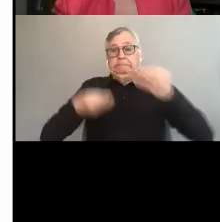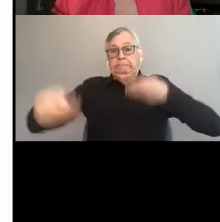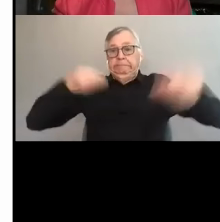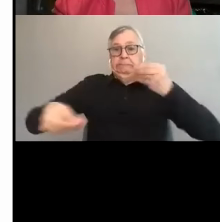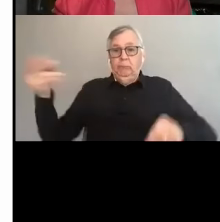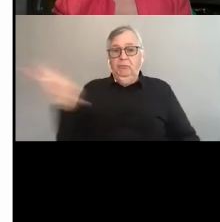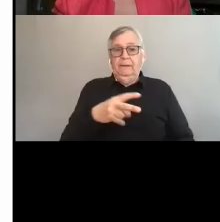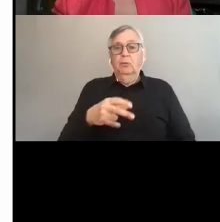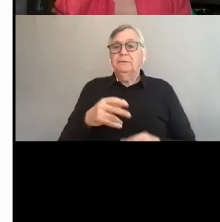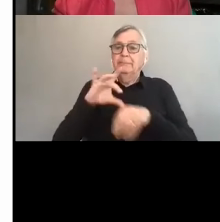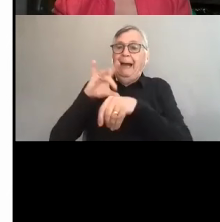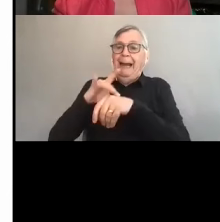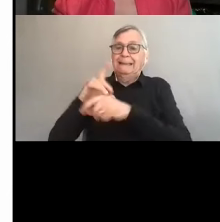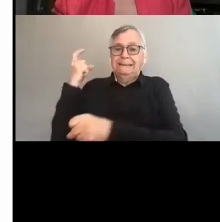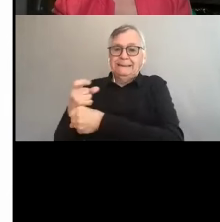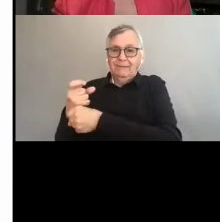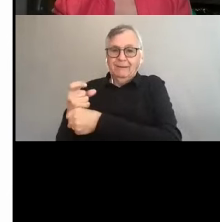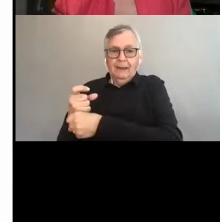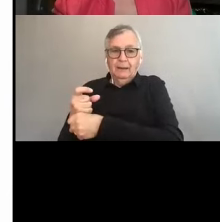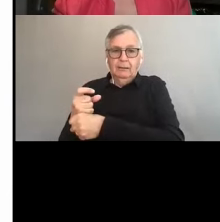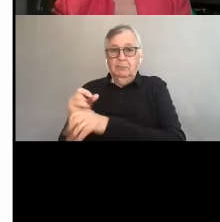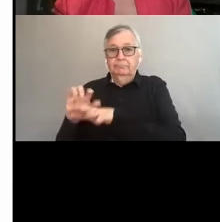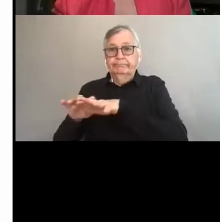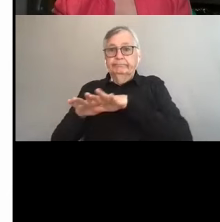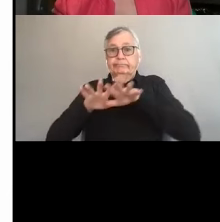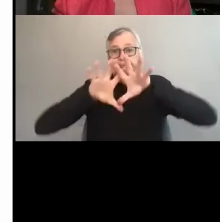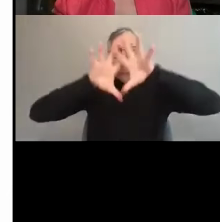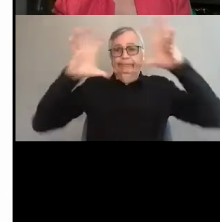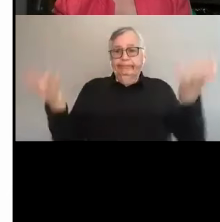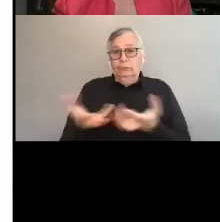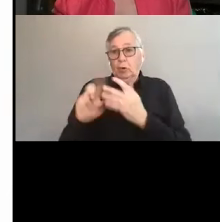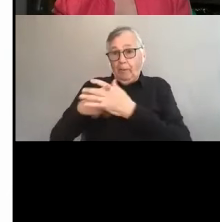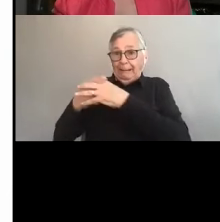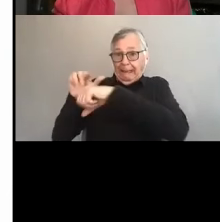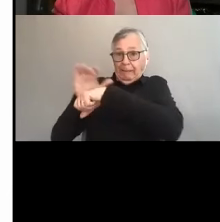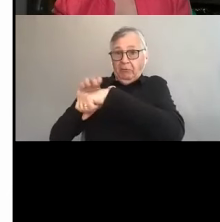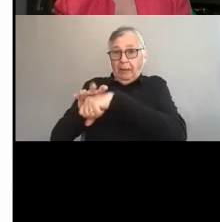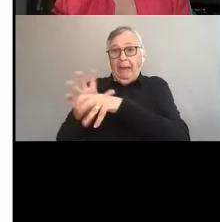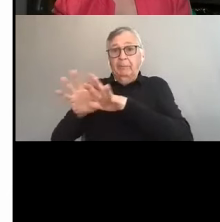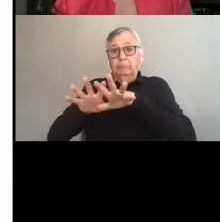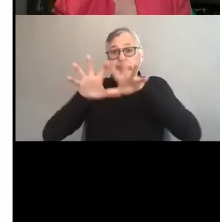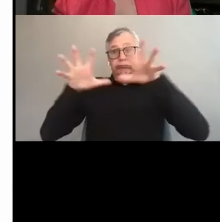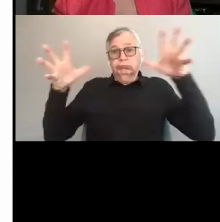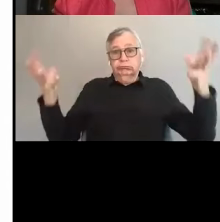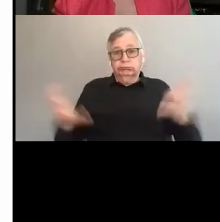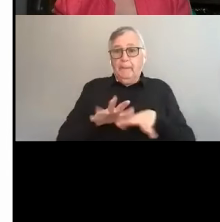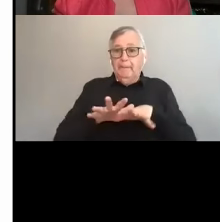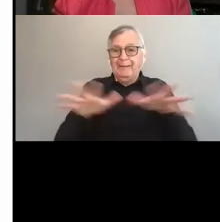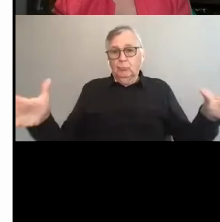Alors, et il a rapidement envahi la planète, si bien qu'on en trouve